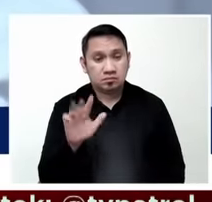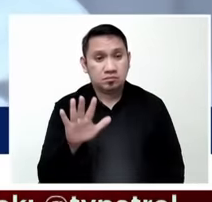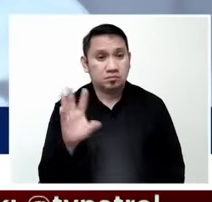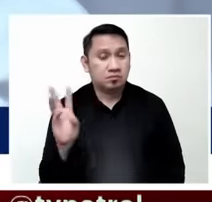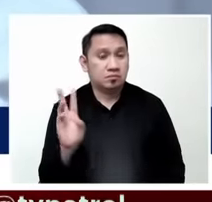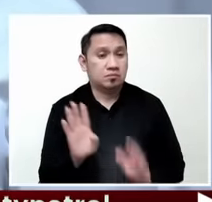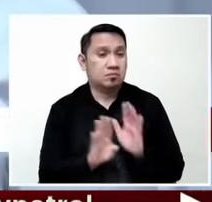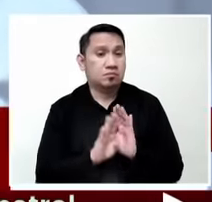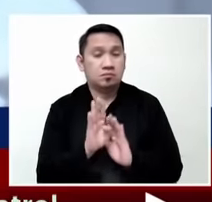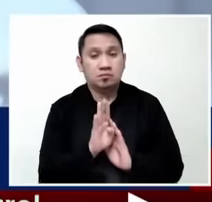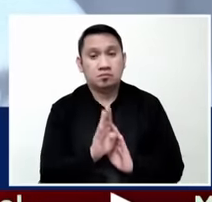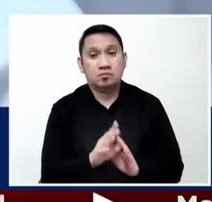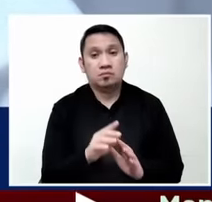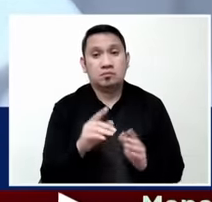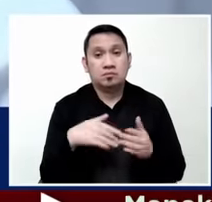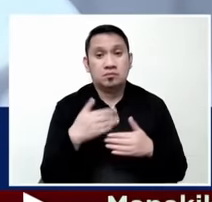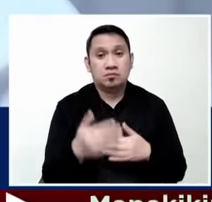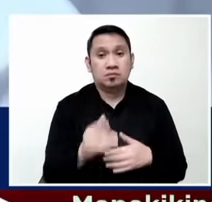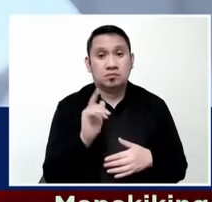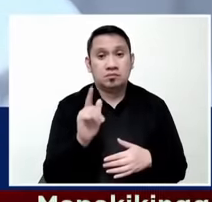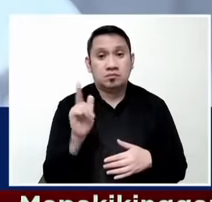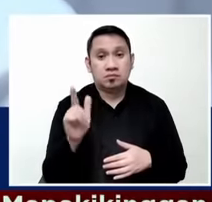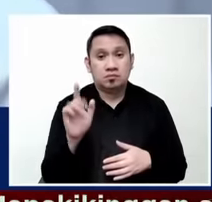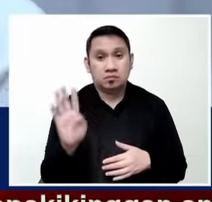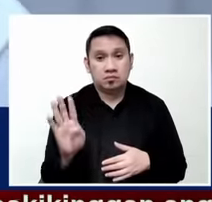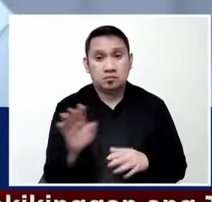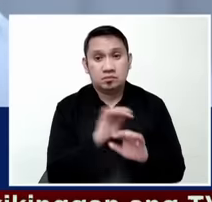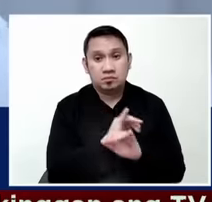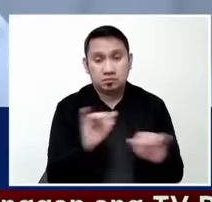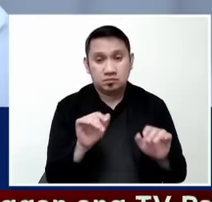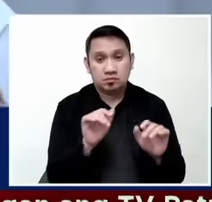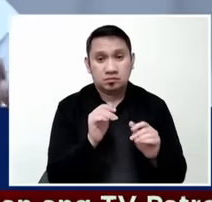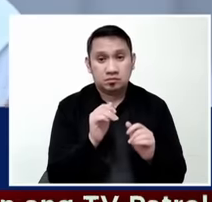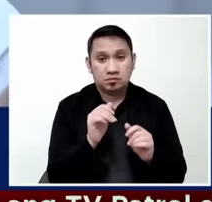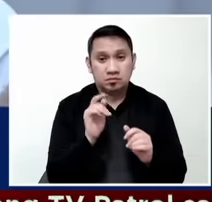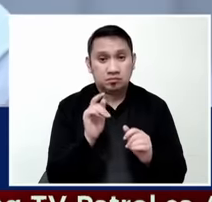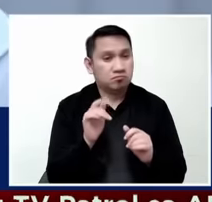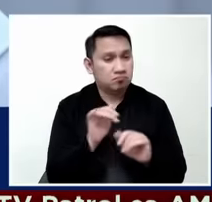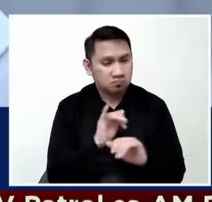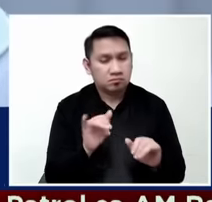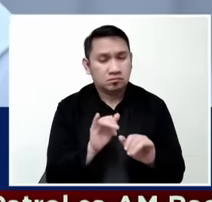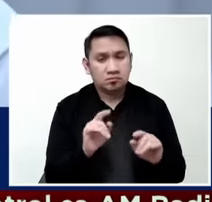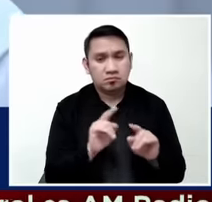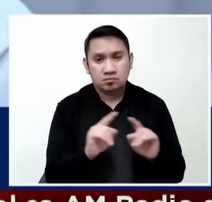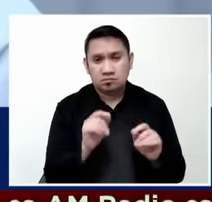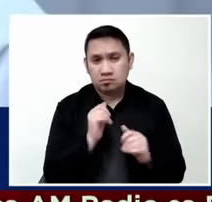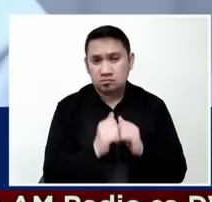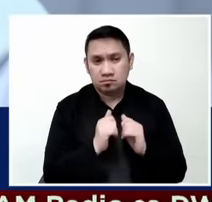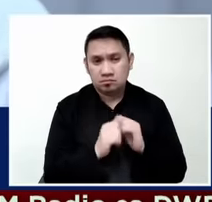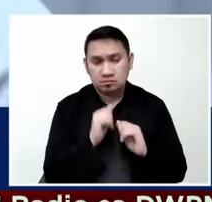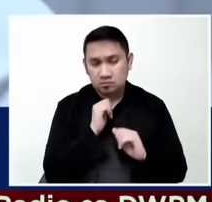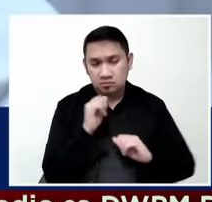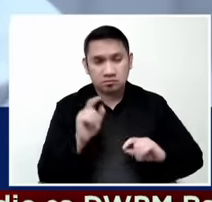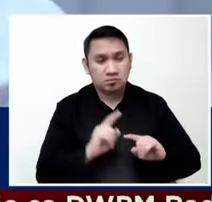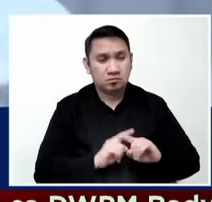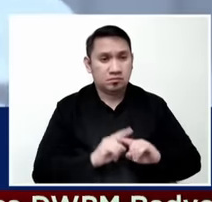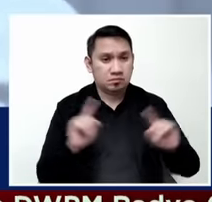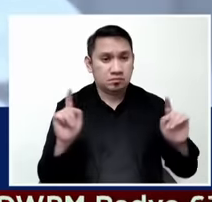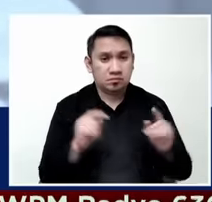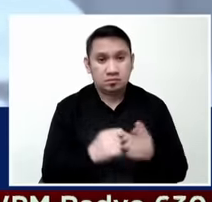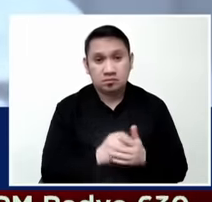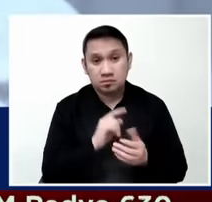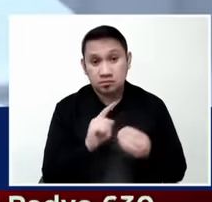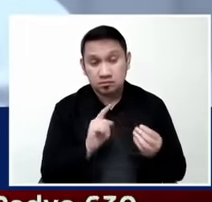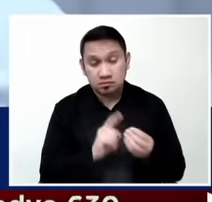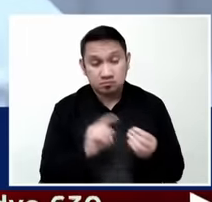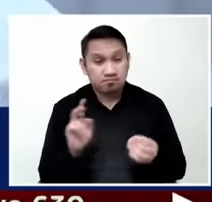Tapos 2024, ganun din, parehas lang. So ibig sabihin, walang pinagkaiba. Yung travel expenses ng